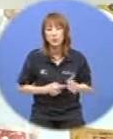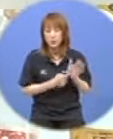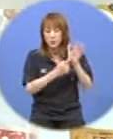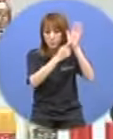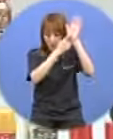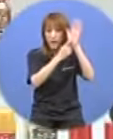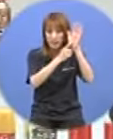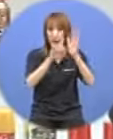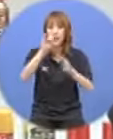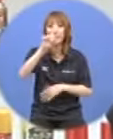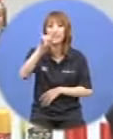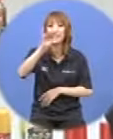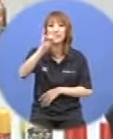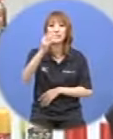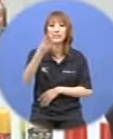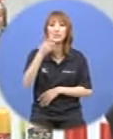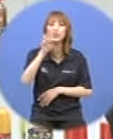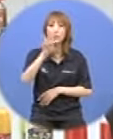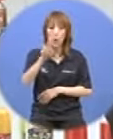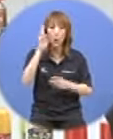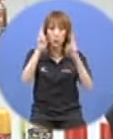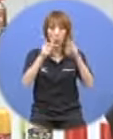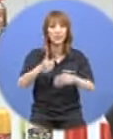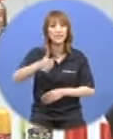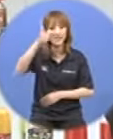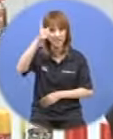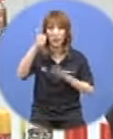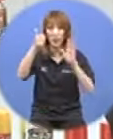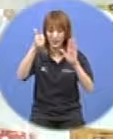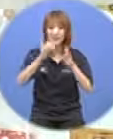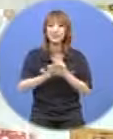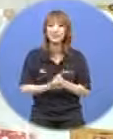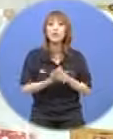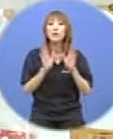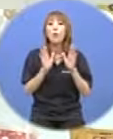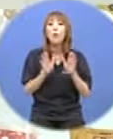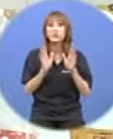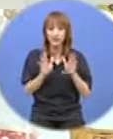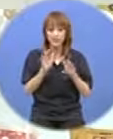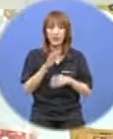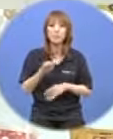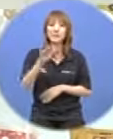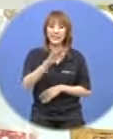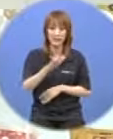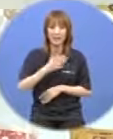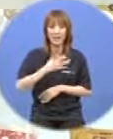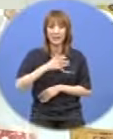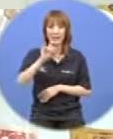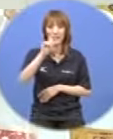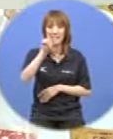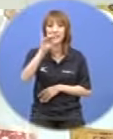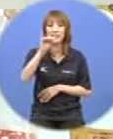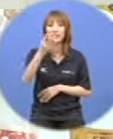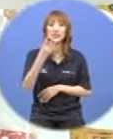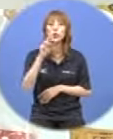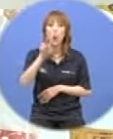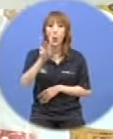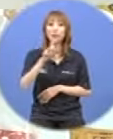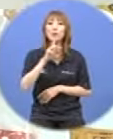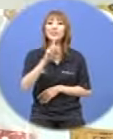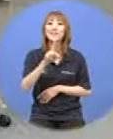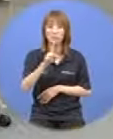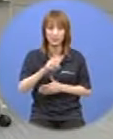除虫菊株式会社の社長さんでいらっしゃるわけなんですが、本日は皆さんおなじみの菌長と呼ばせていただきたいと思います。よろし